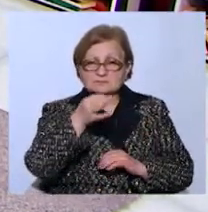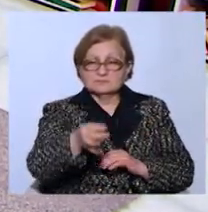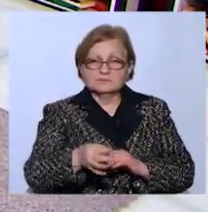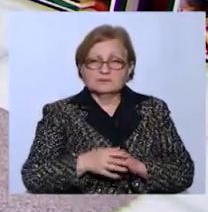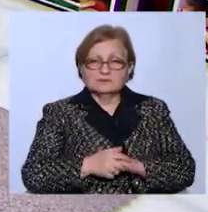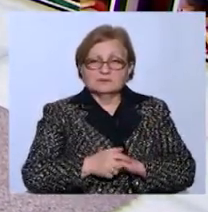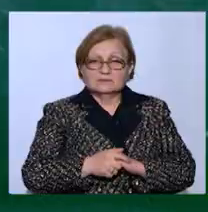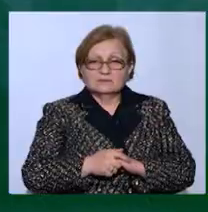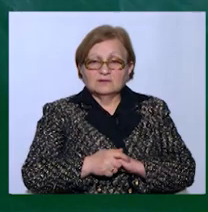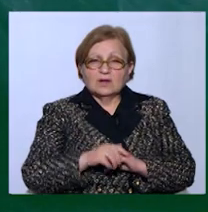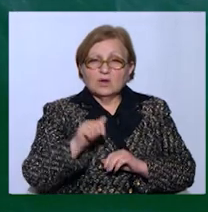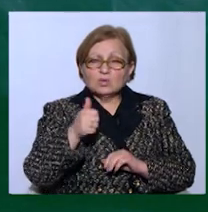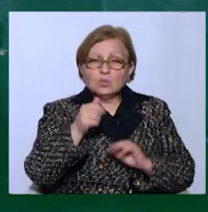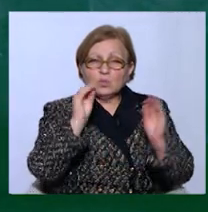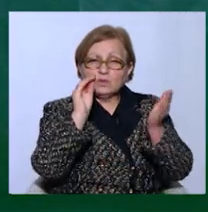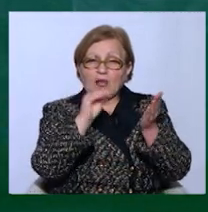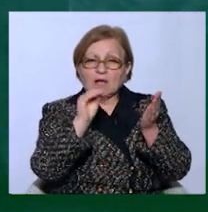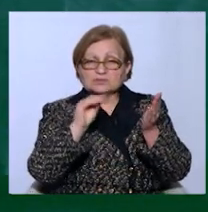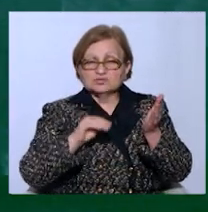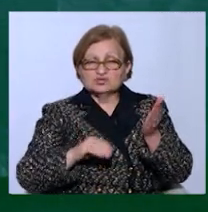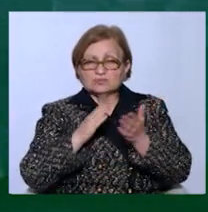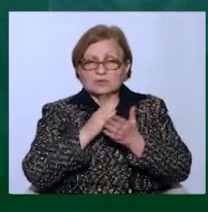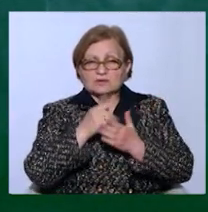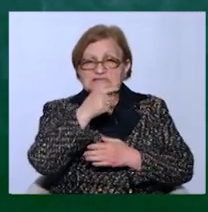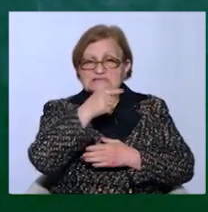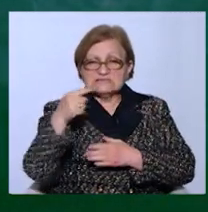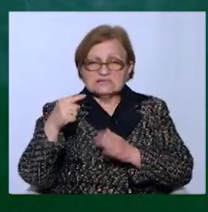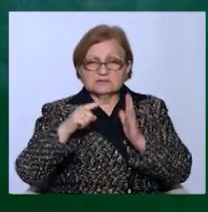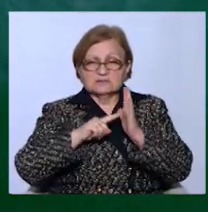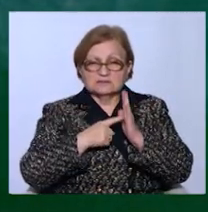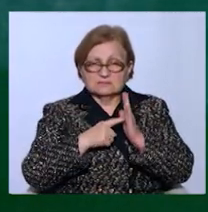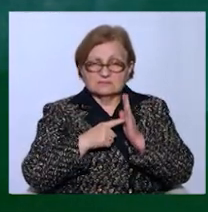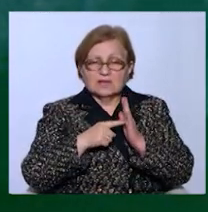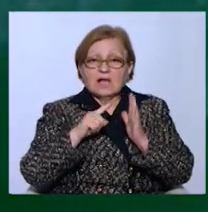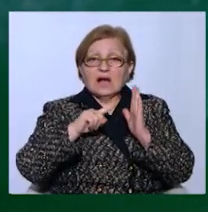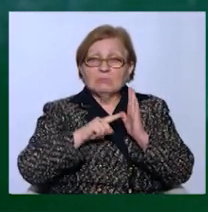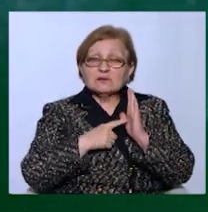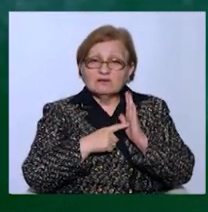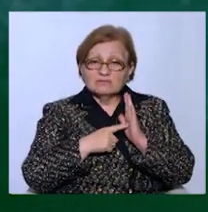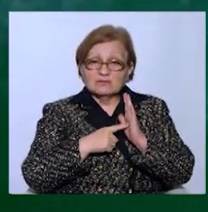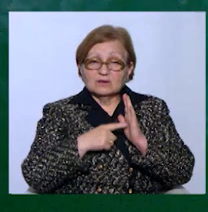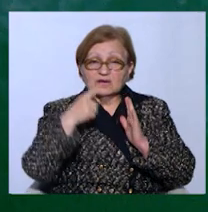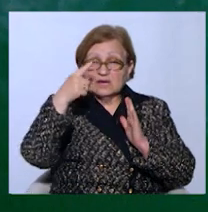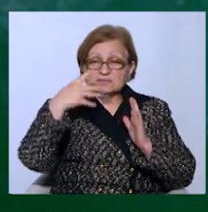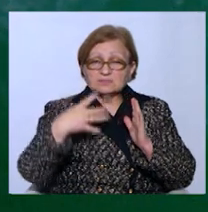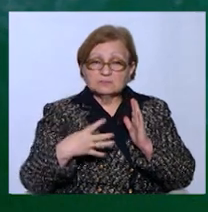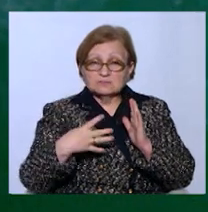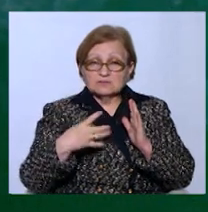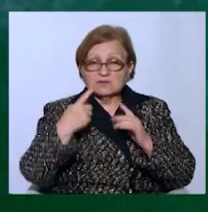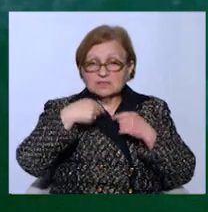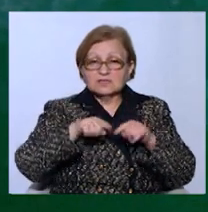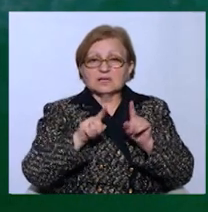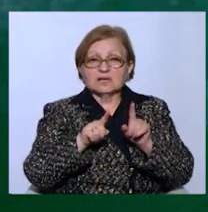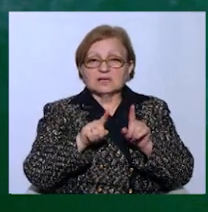რომ როგორი აღნიშნა გვაქვს ჩვენ წილადების გამრავლების დროს გამრავლებული 1 მე-4-ზე, ეს იგივეა